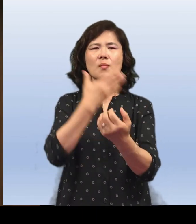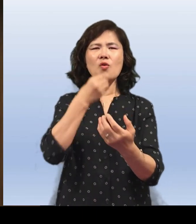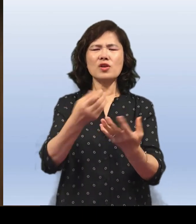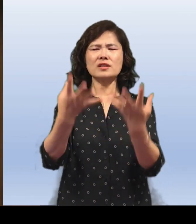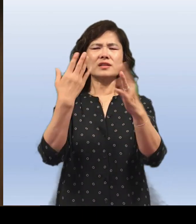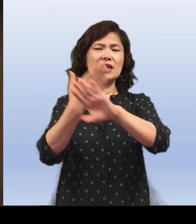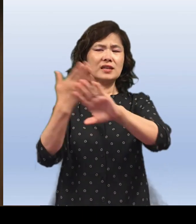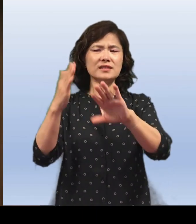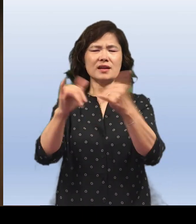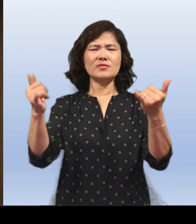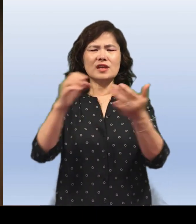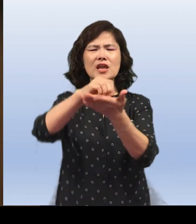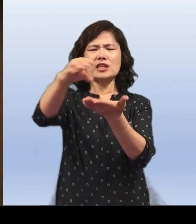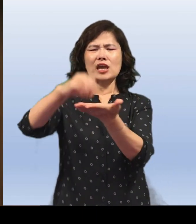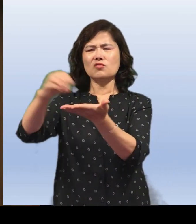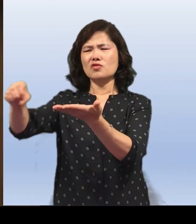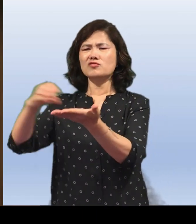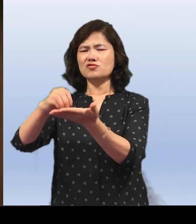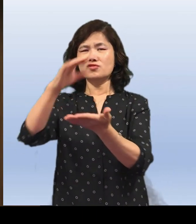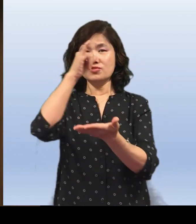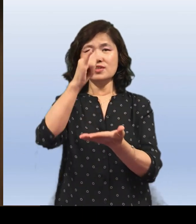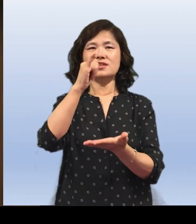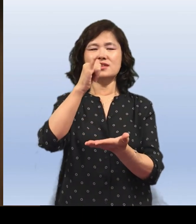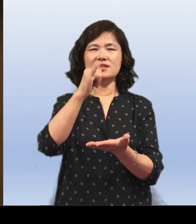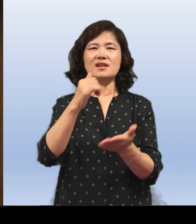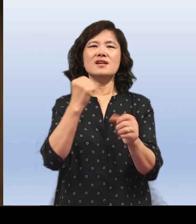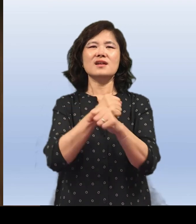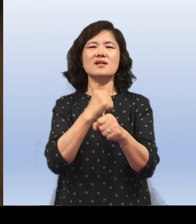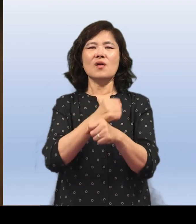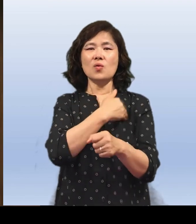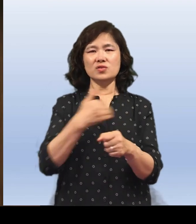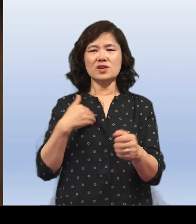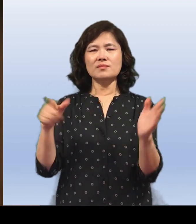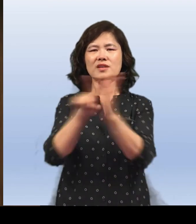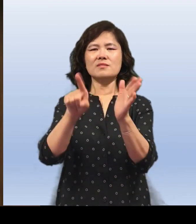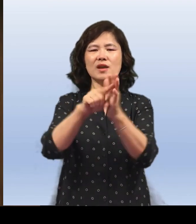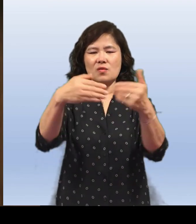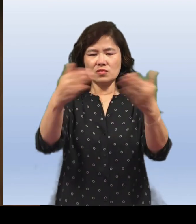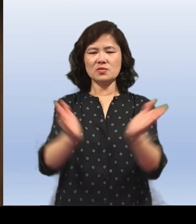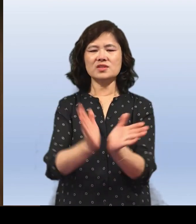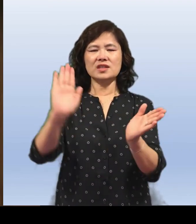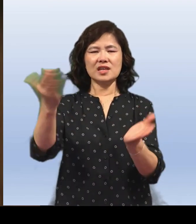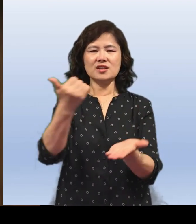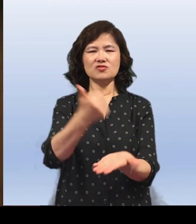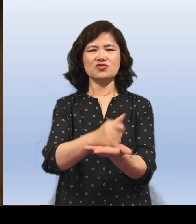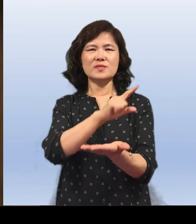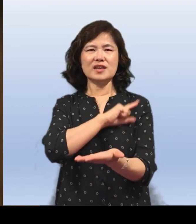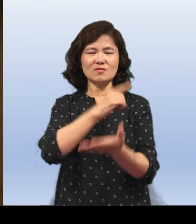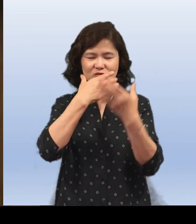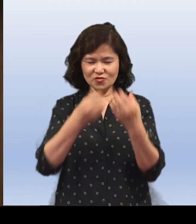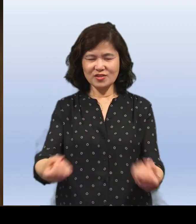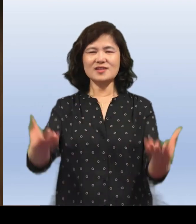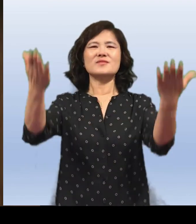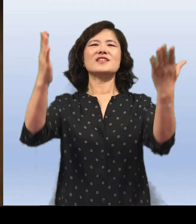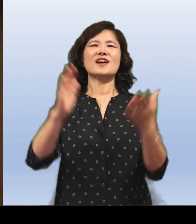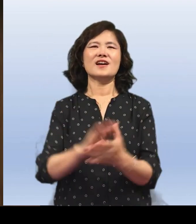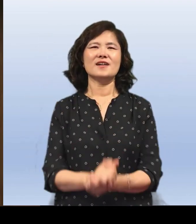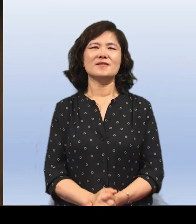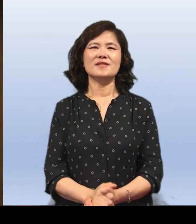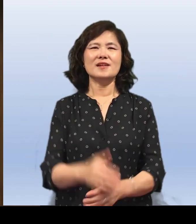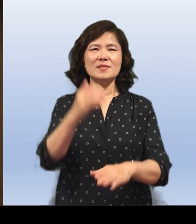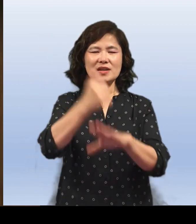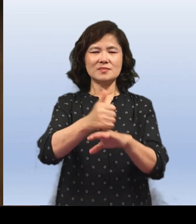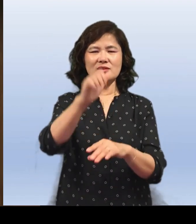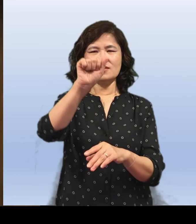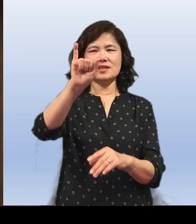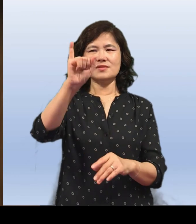사람들에게 나눌 수 있는 온전한 하나님의 믿음의 공동체가 될 수 있기를 주님의 이름으로 축원드립니다. 그럼 마지막으로